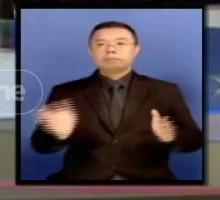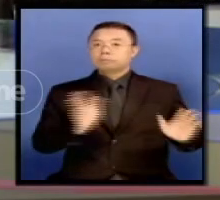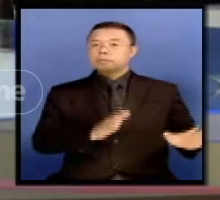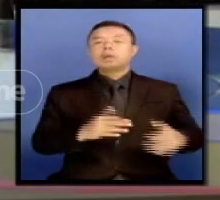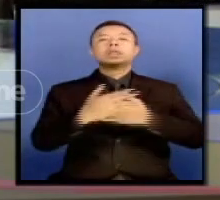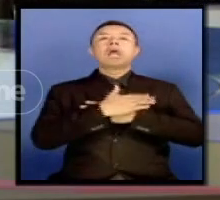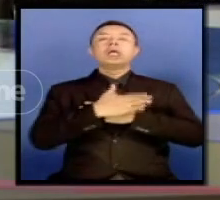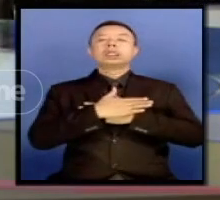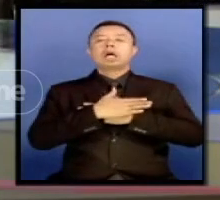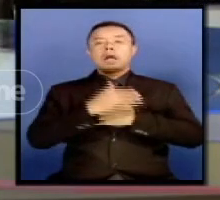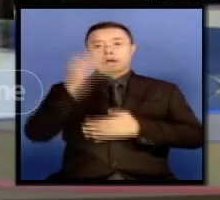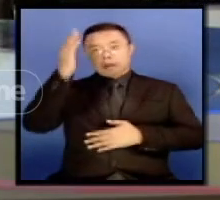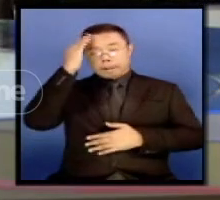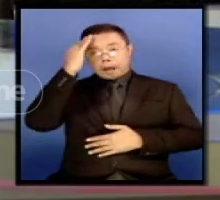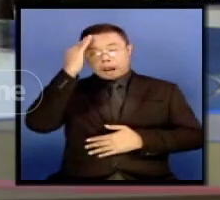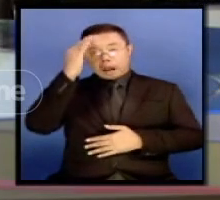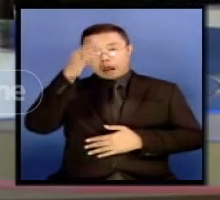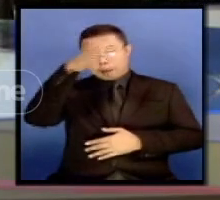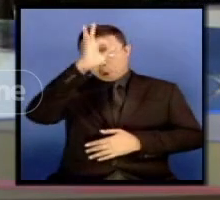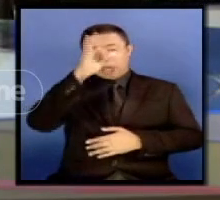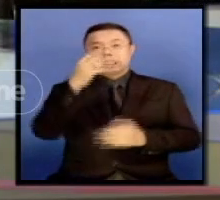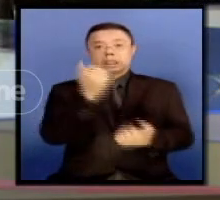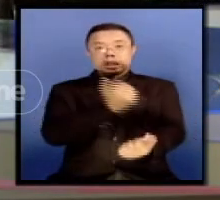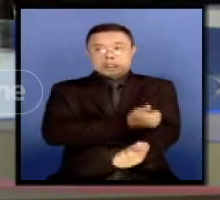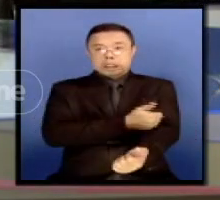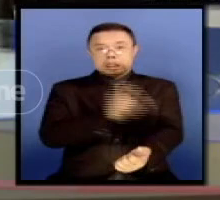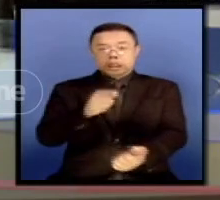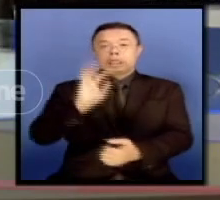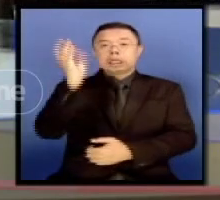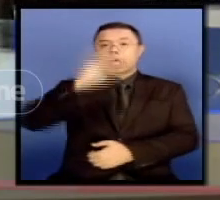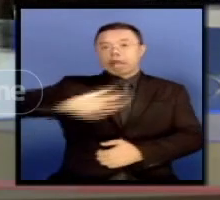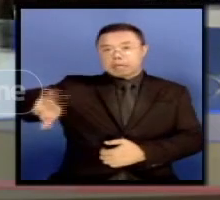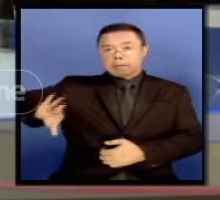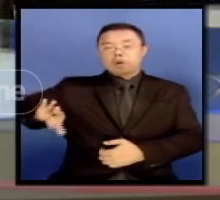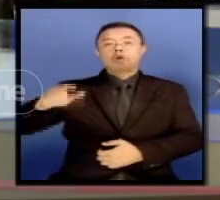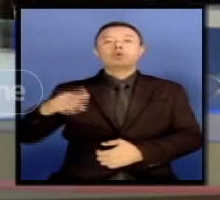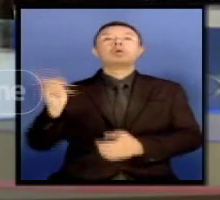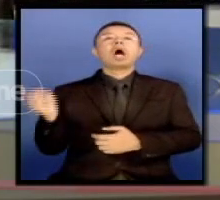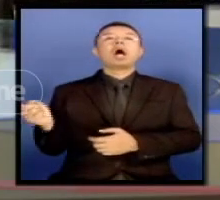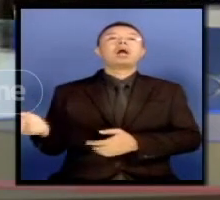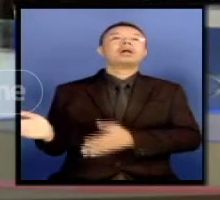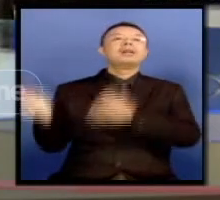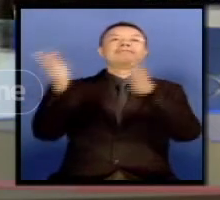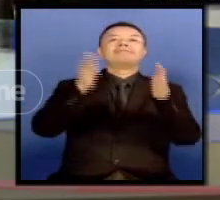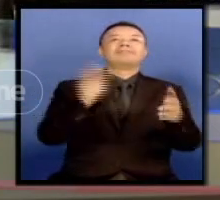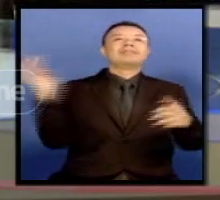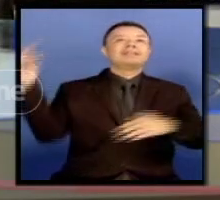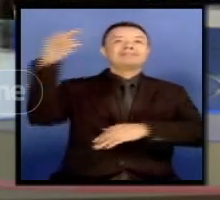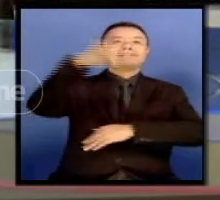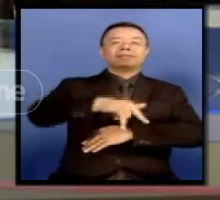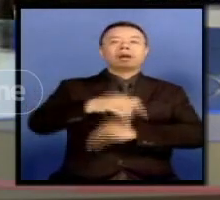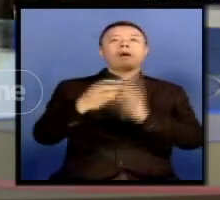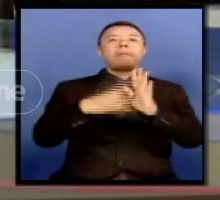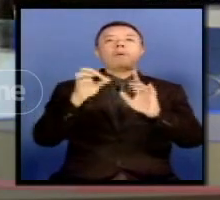jenazah Kasat narkoba Polres Jakarta Timur HKBP Budi alfrednium tiba di kediamannya di Kotamobagu Sulawesi